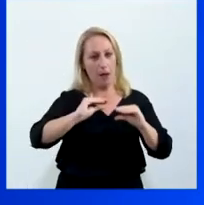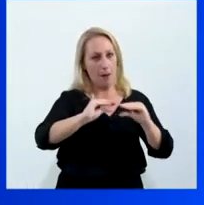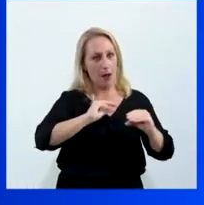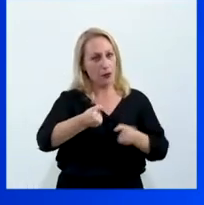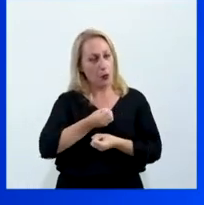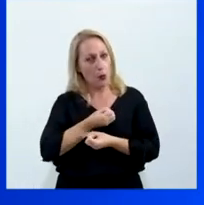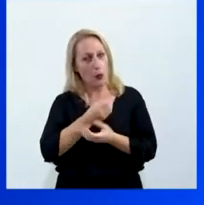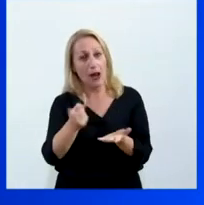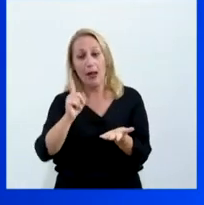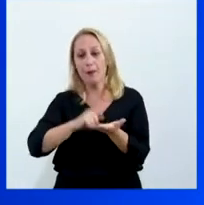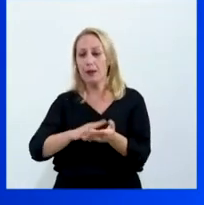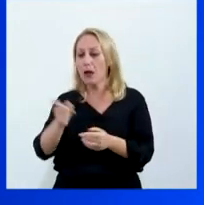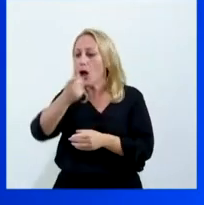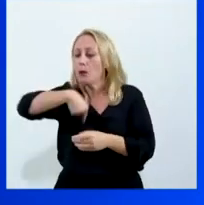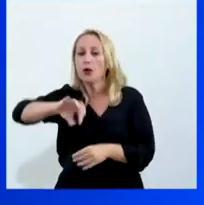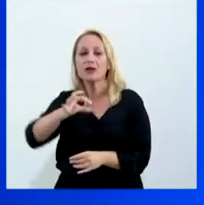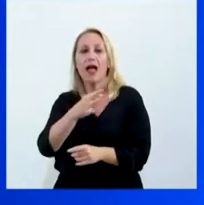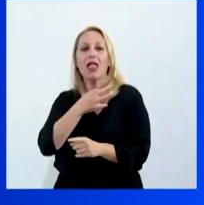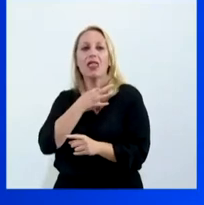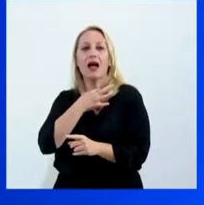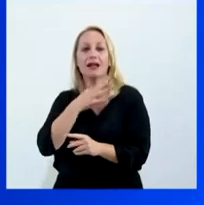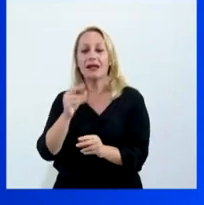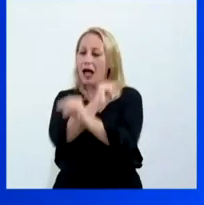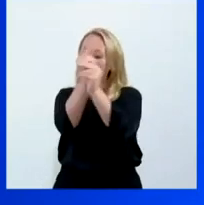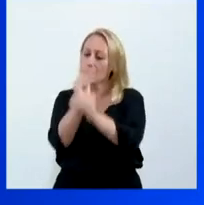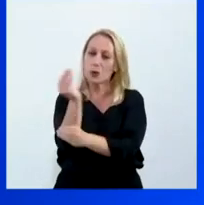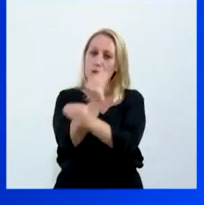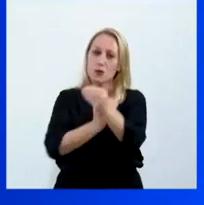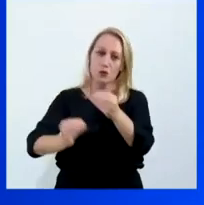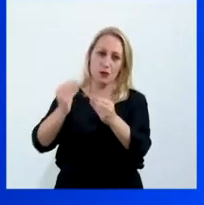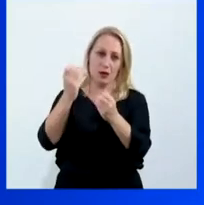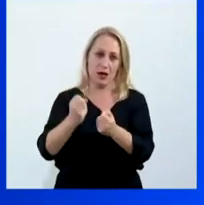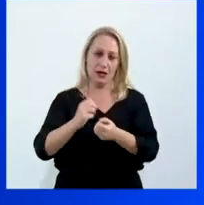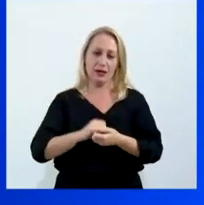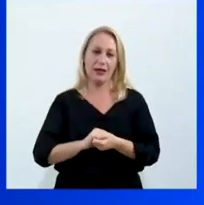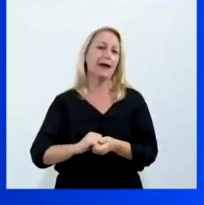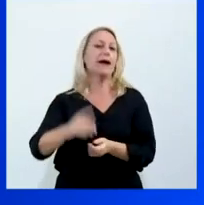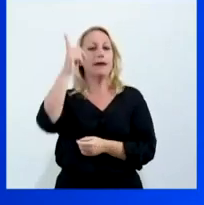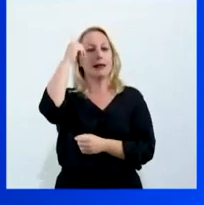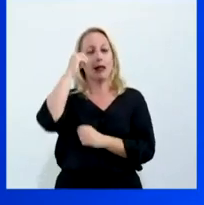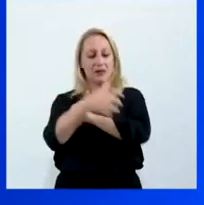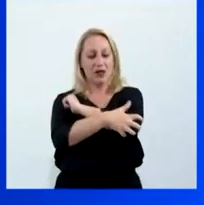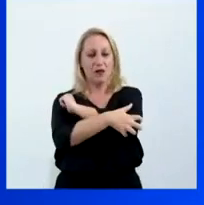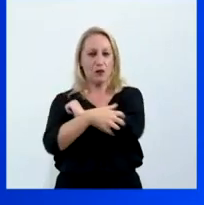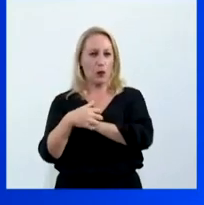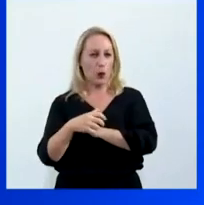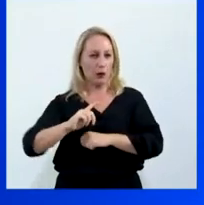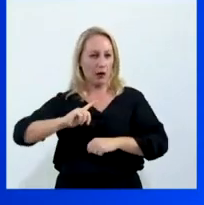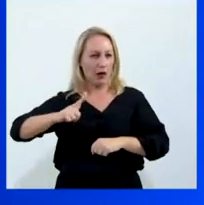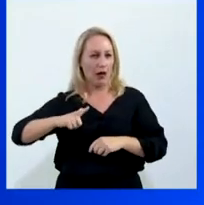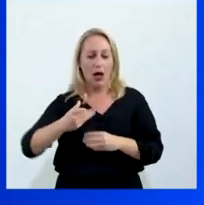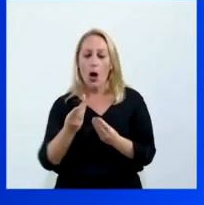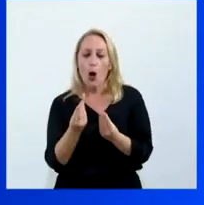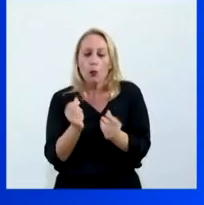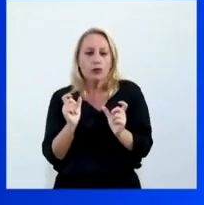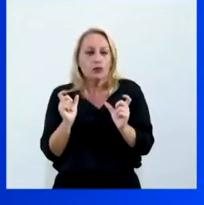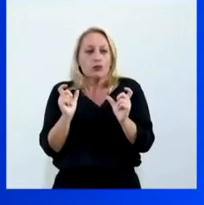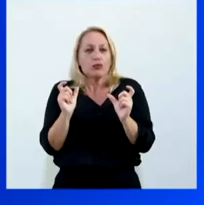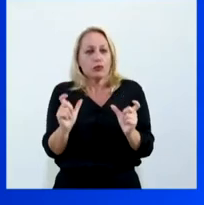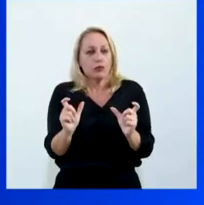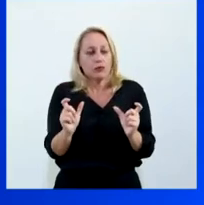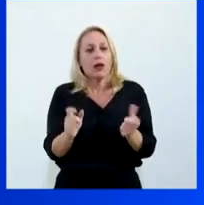και ακόμα πιο αποτελεσματική. Όμως, ξέρετε, για την αντιμετώπιση της φτώχειας, πιστεύω ακράδαντα ότι πρέπει